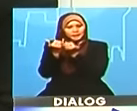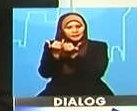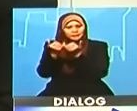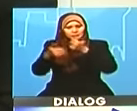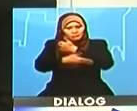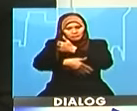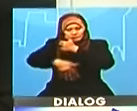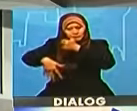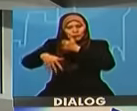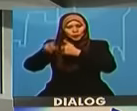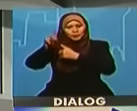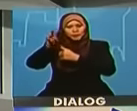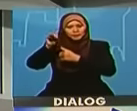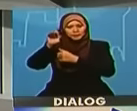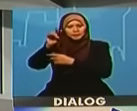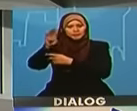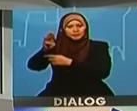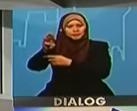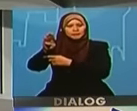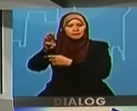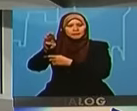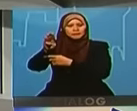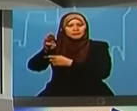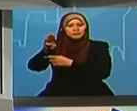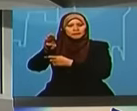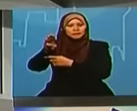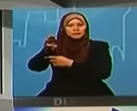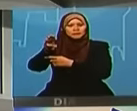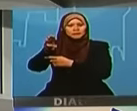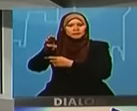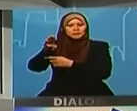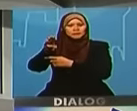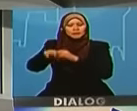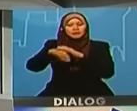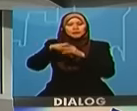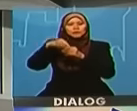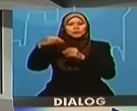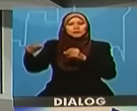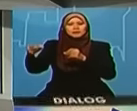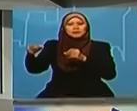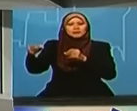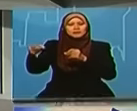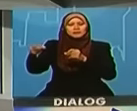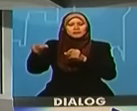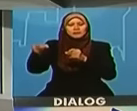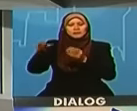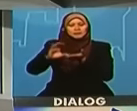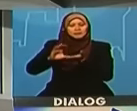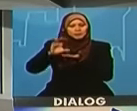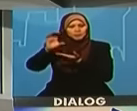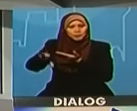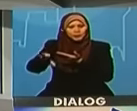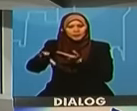1MDB, okay, mengeluarkan instrumen pelaburan tadi, mm-hmm, yang saya kata